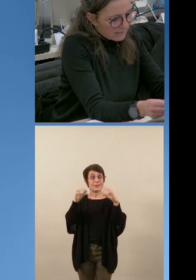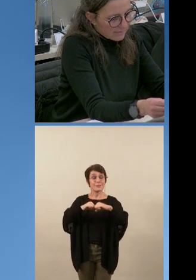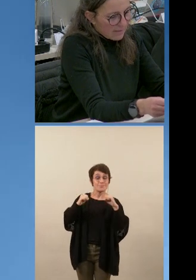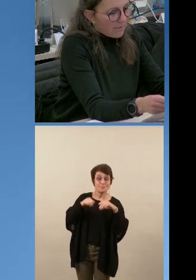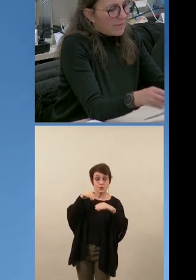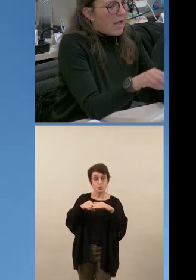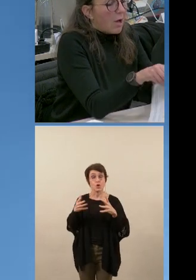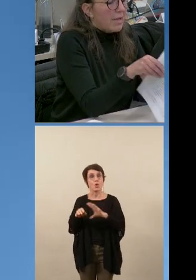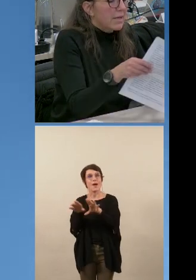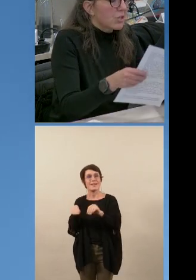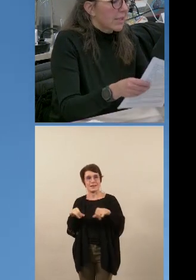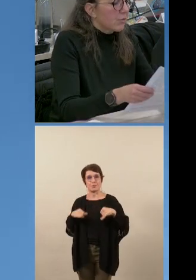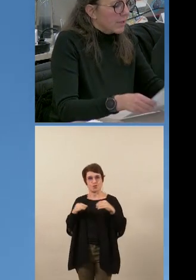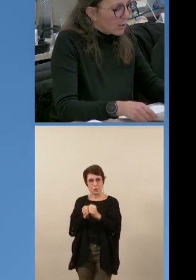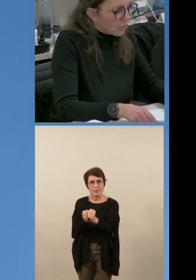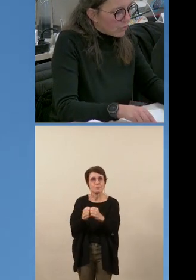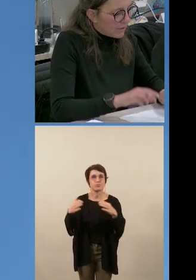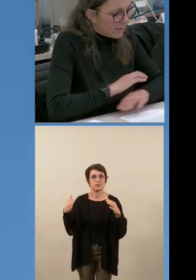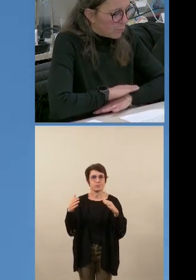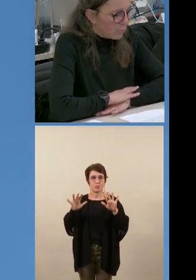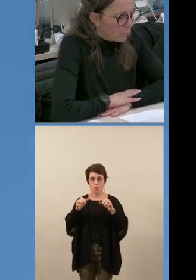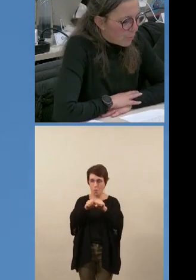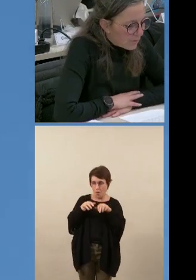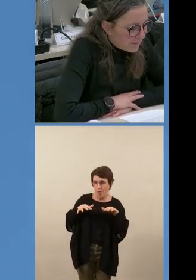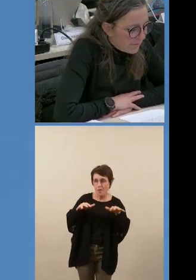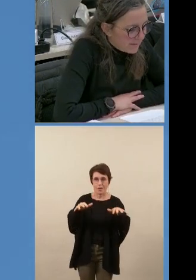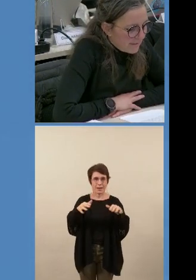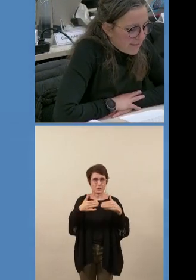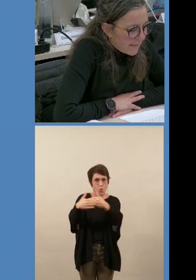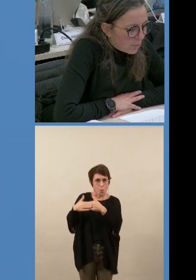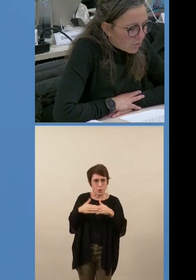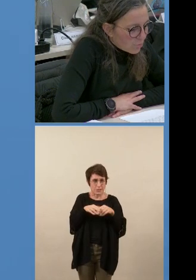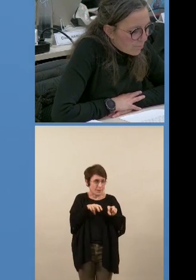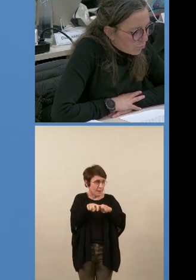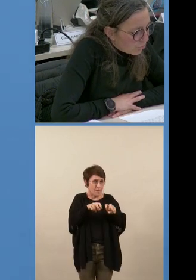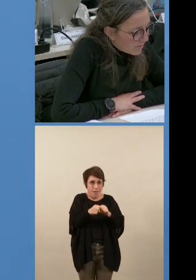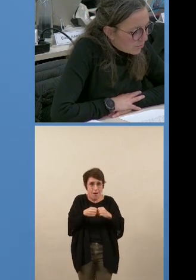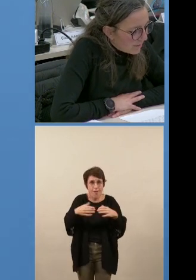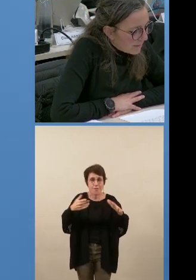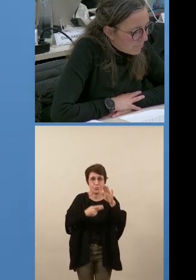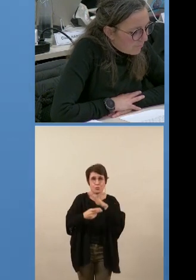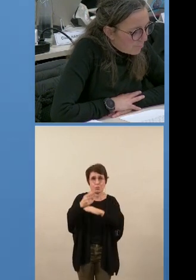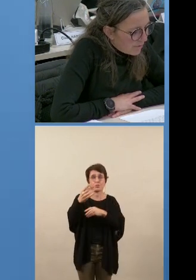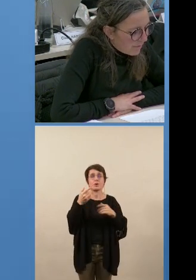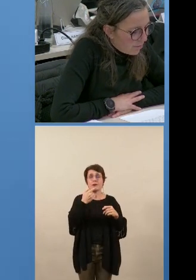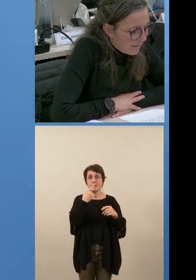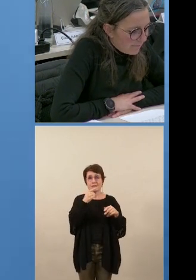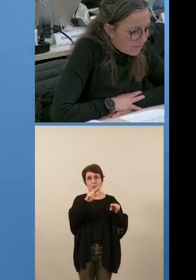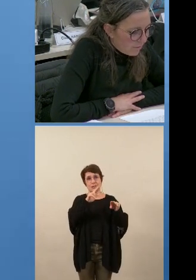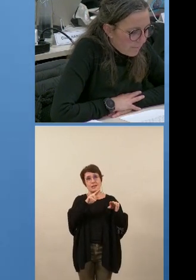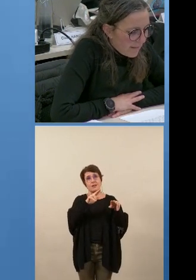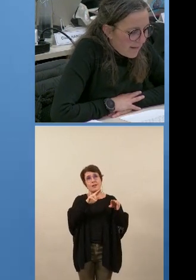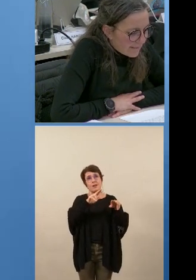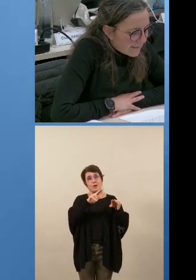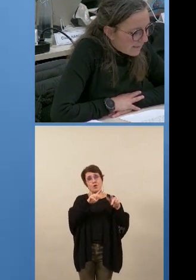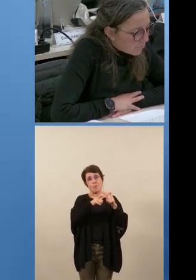jeunesse via un maillage territorial consolidé pour plus de proximité et le lancement du chantier de l'équipement polyvalent à la ville